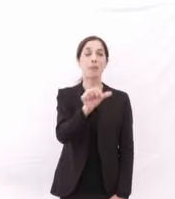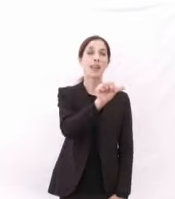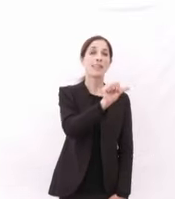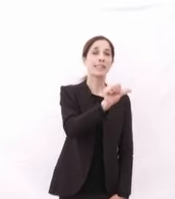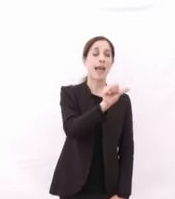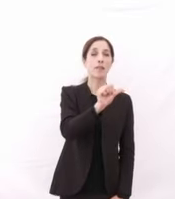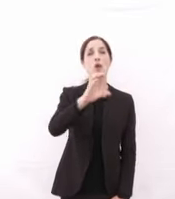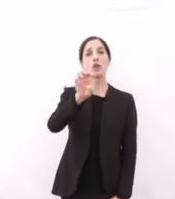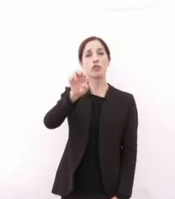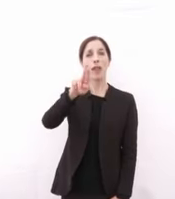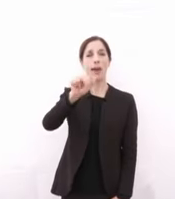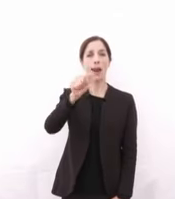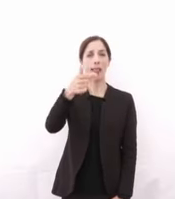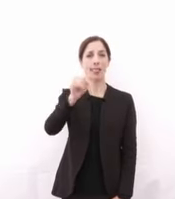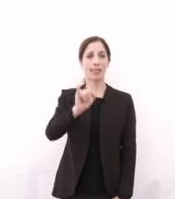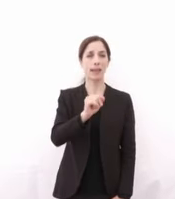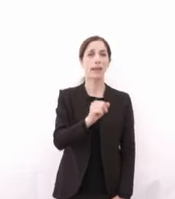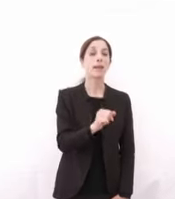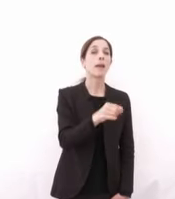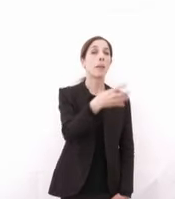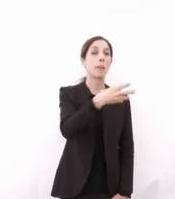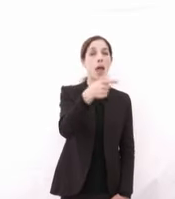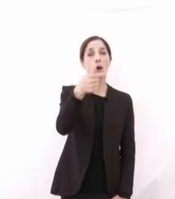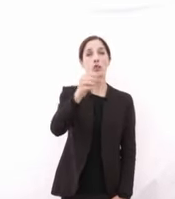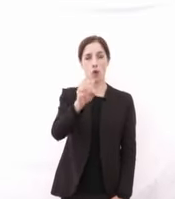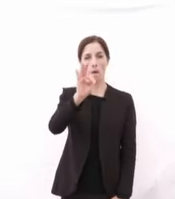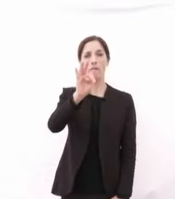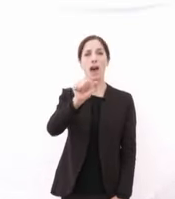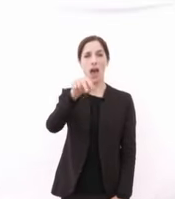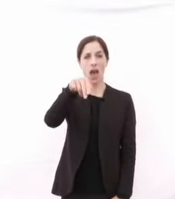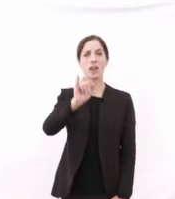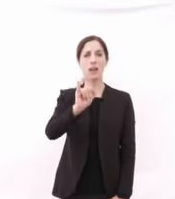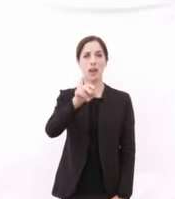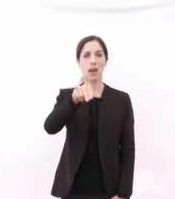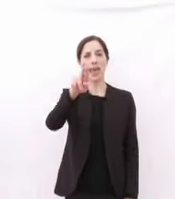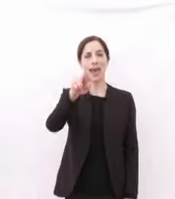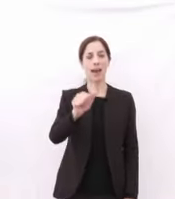Stefano Cerani, Matteo Toffanini,